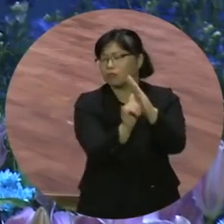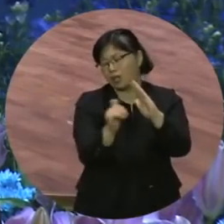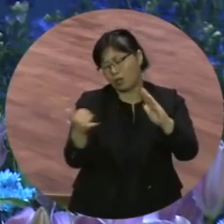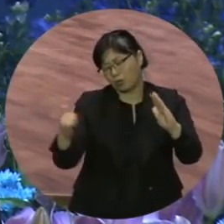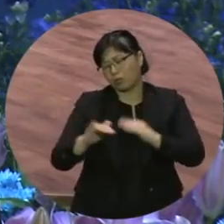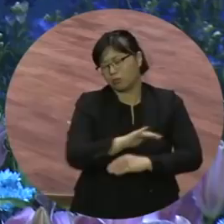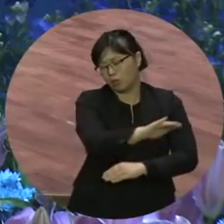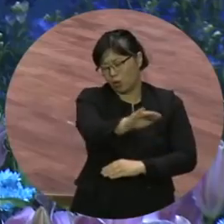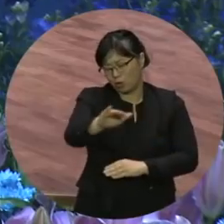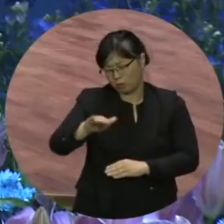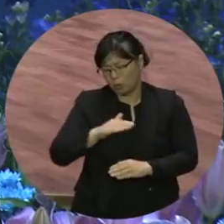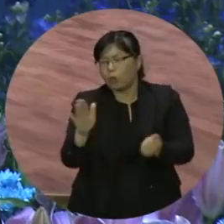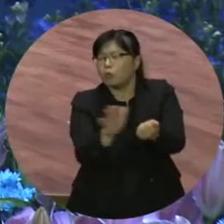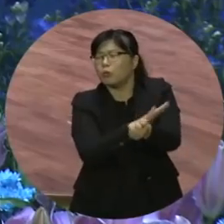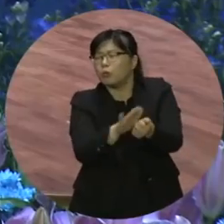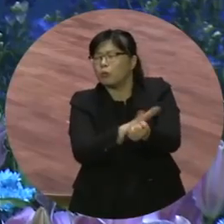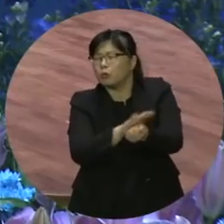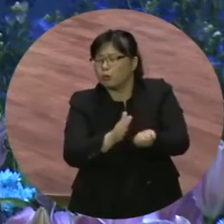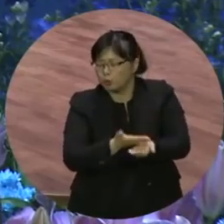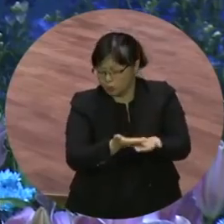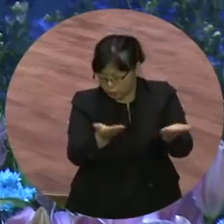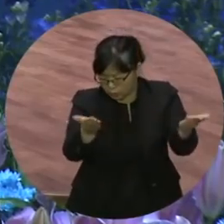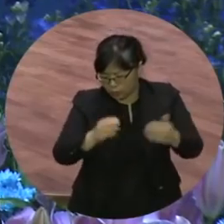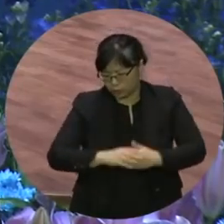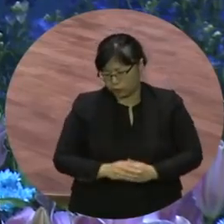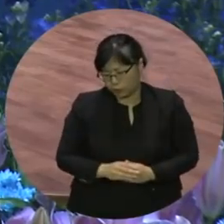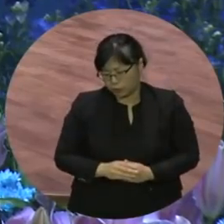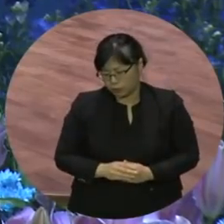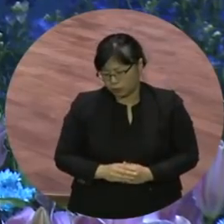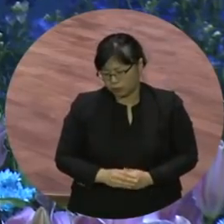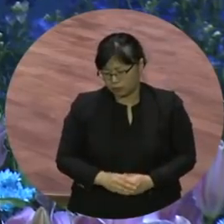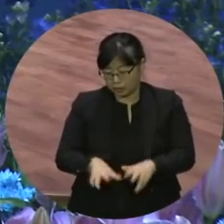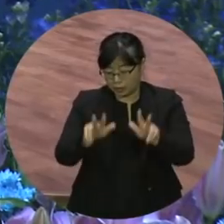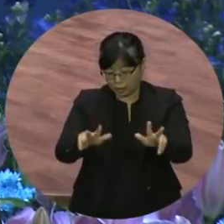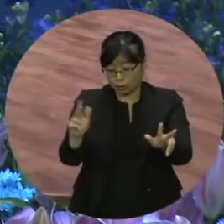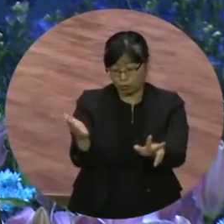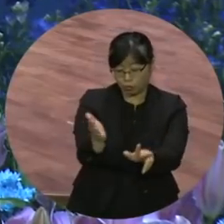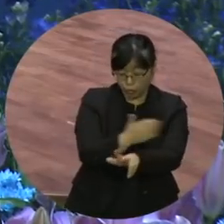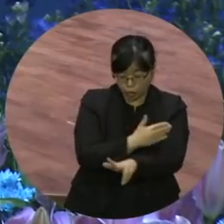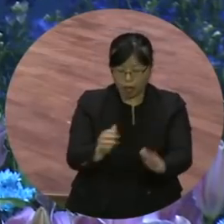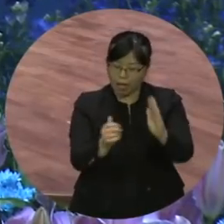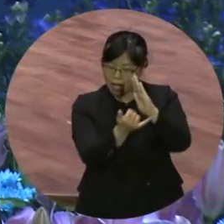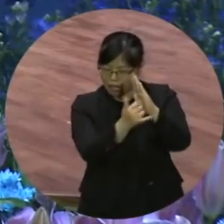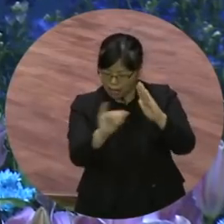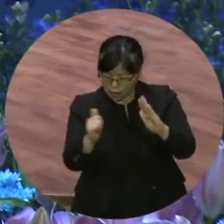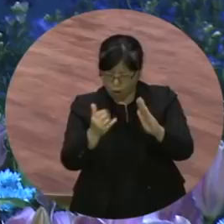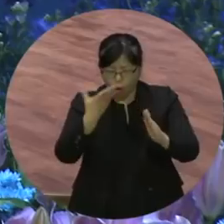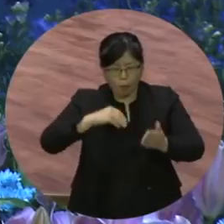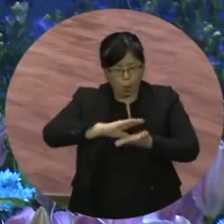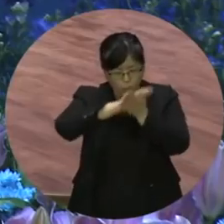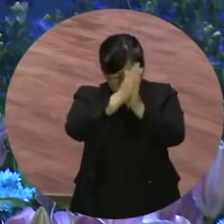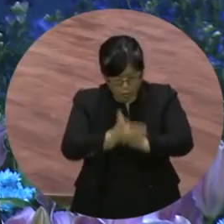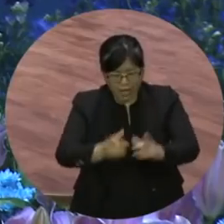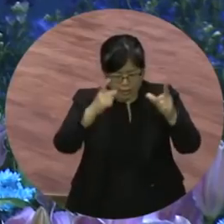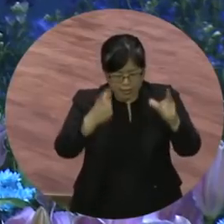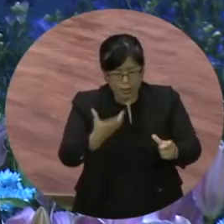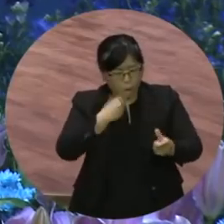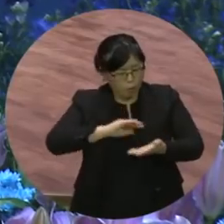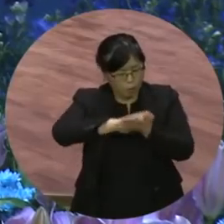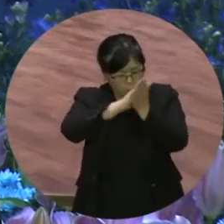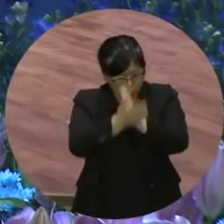집사님, 하나님 유족들을 위로하여 주옵시고 이 시간 이후로 참으로 가문복음화, 지역복음화,